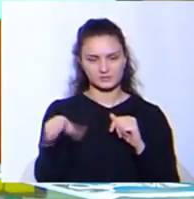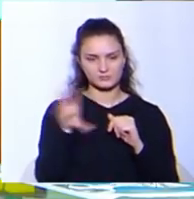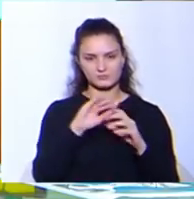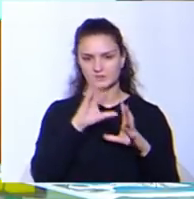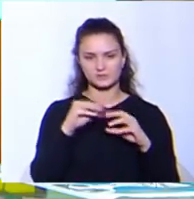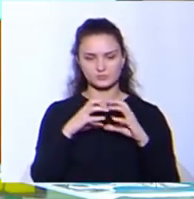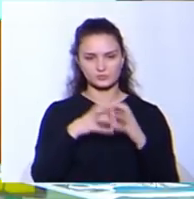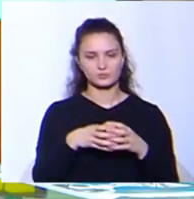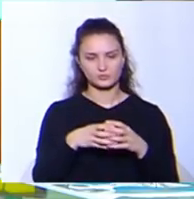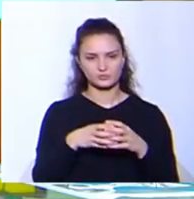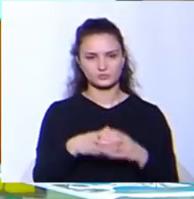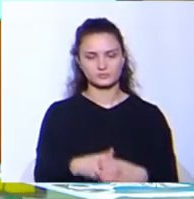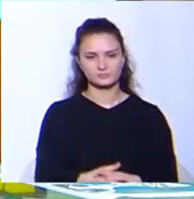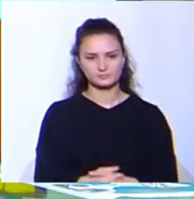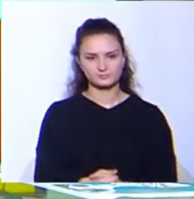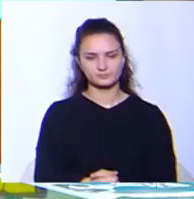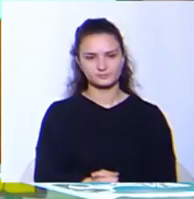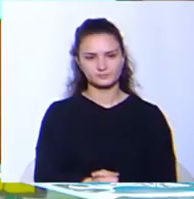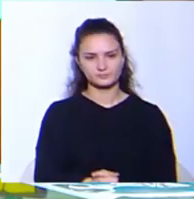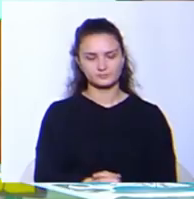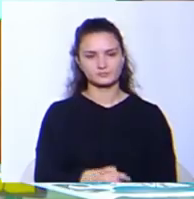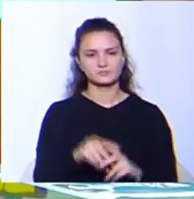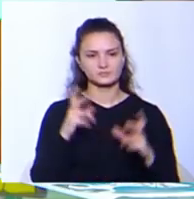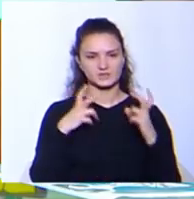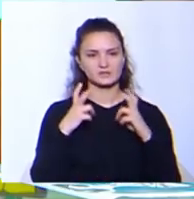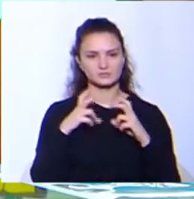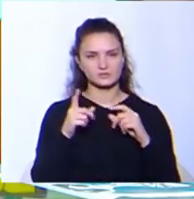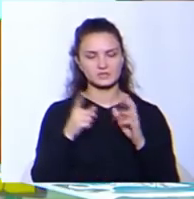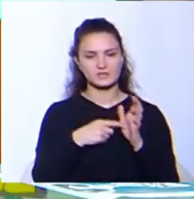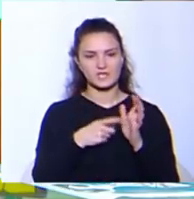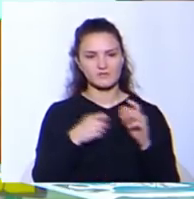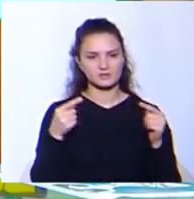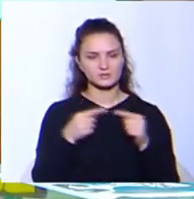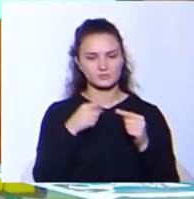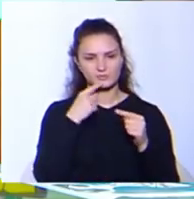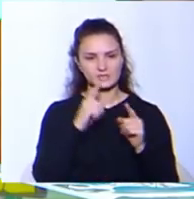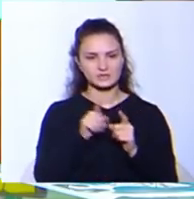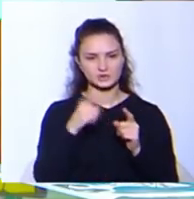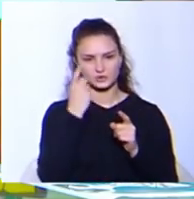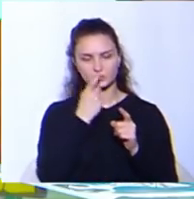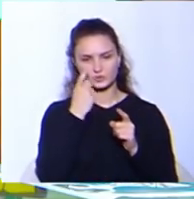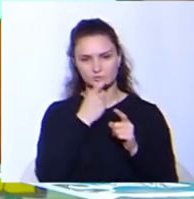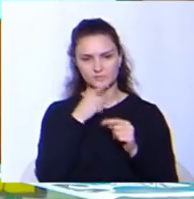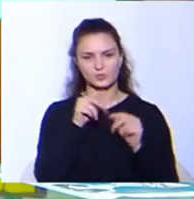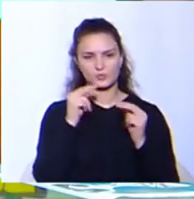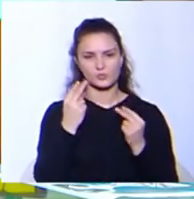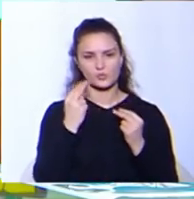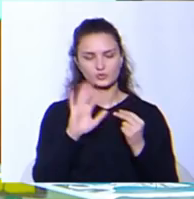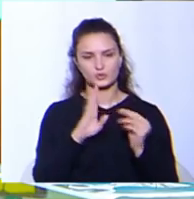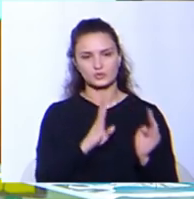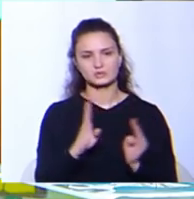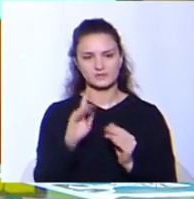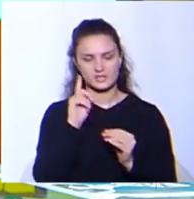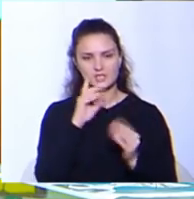მთელ მსოფლიოში და მინესოტას უნივერსიტეტის კვლევამ დაადასტურა, რომ ასეთი თრობა, უკონტროლო ქცევა